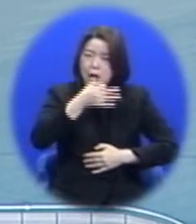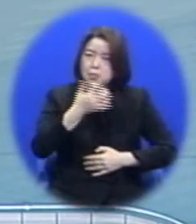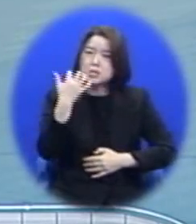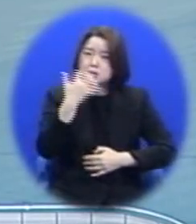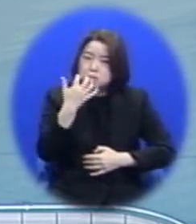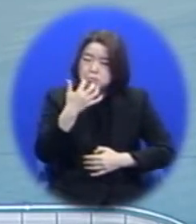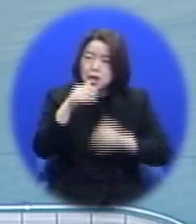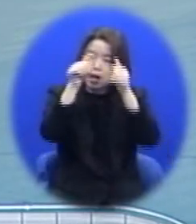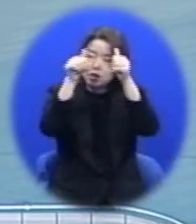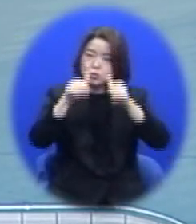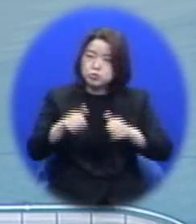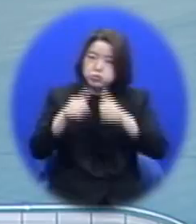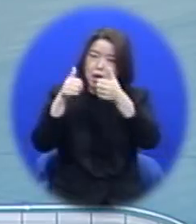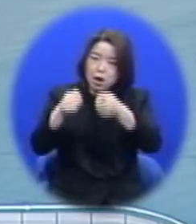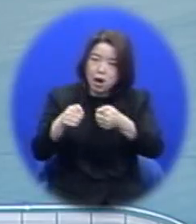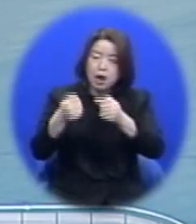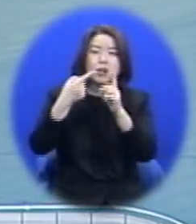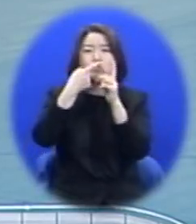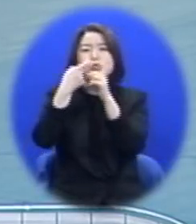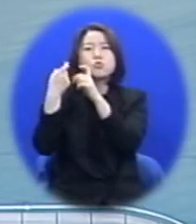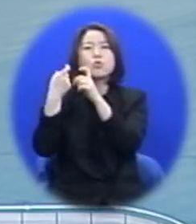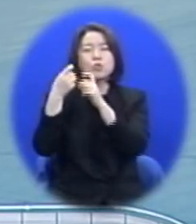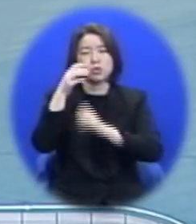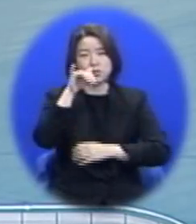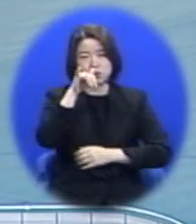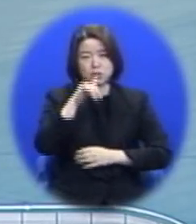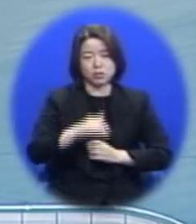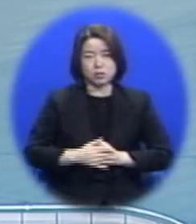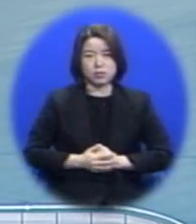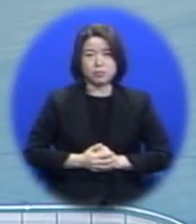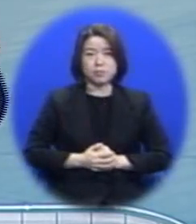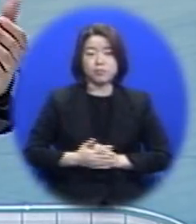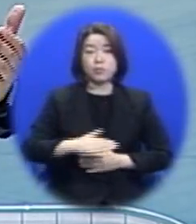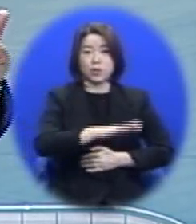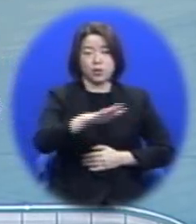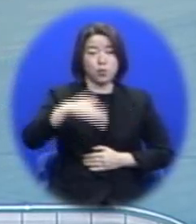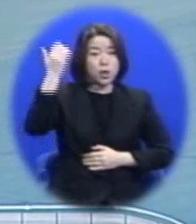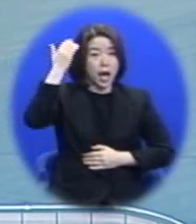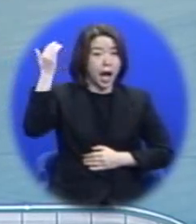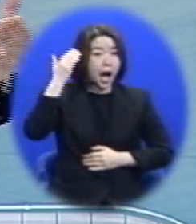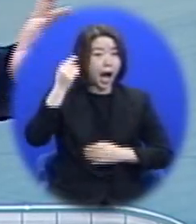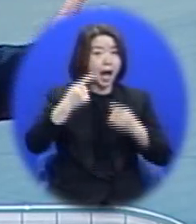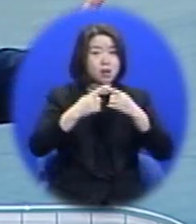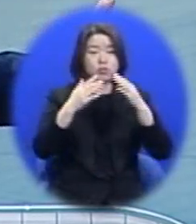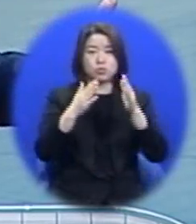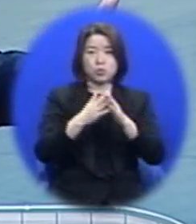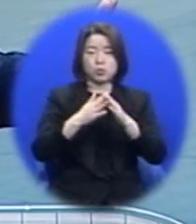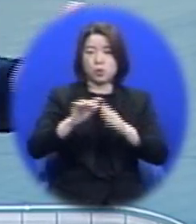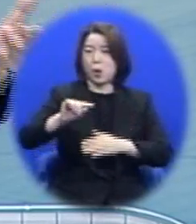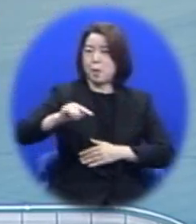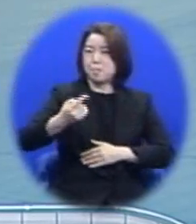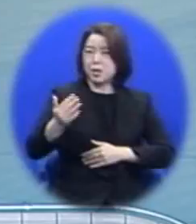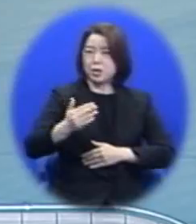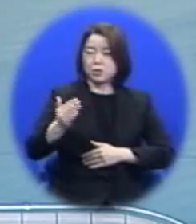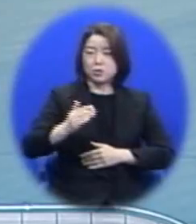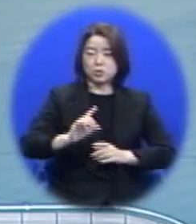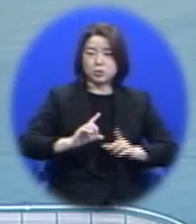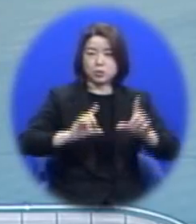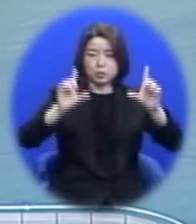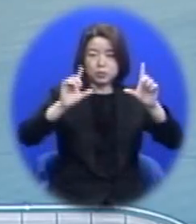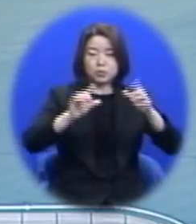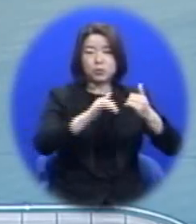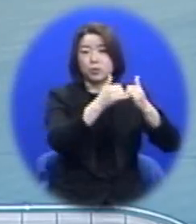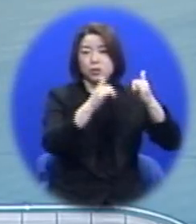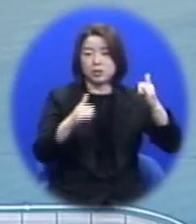음란과 우상숭배의 유혹입니다. 우리 한국교회 100여 년 역사밖에 안 되는 이